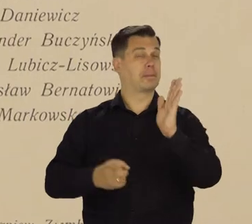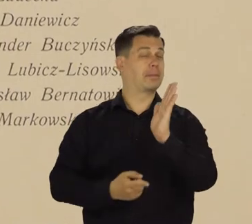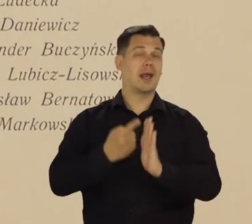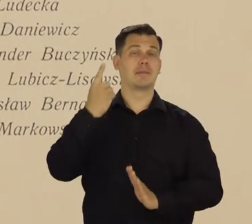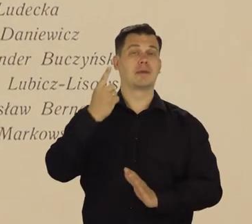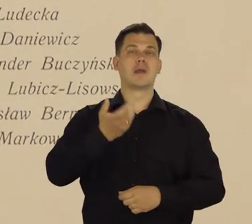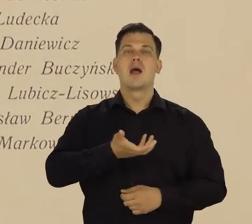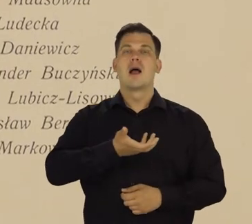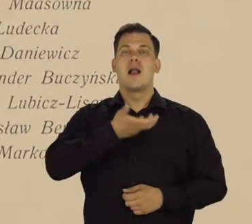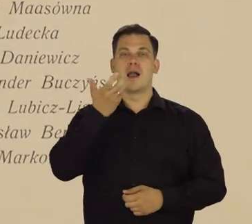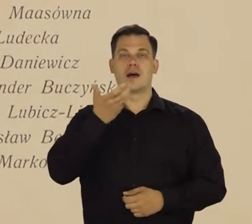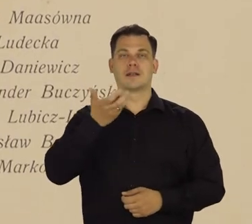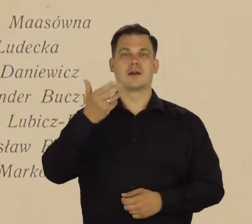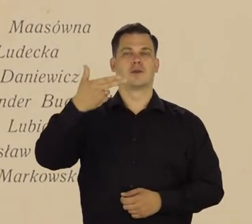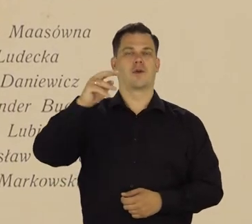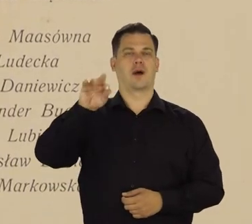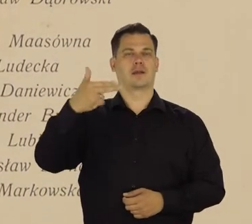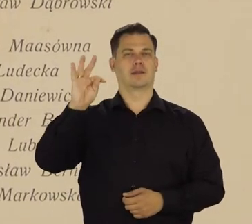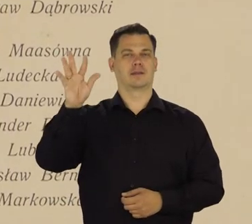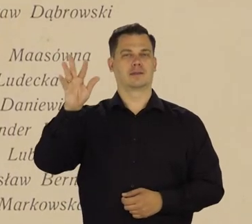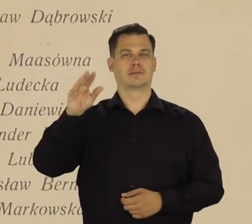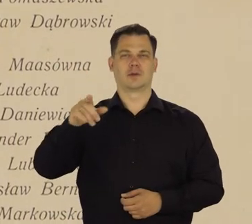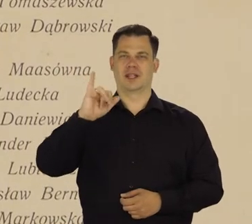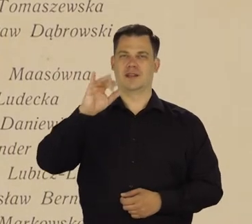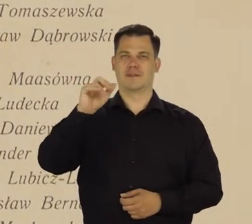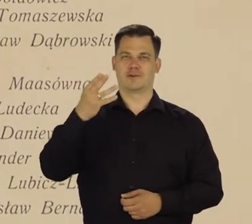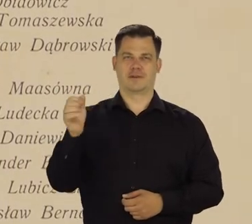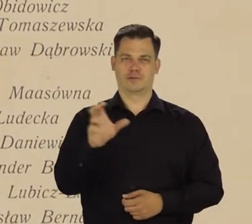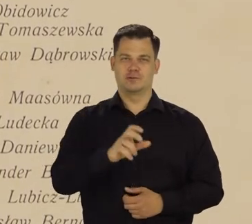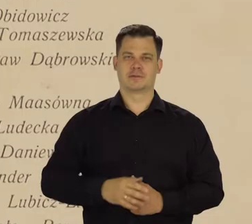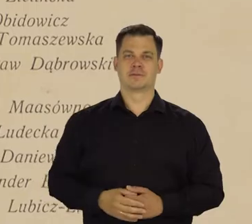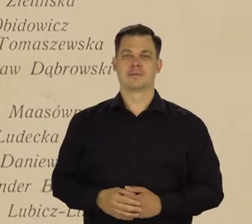1949 roku, premierą Lata w Noau Iwaszkiewicza.